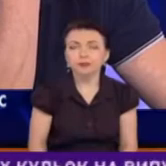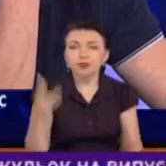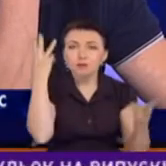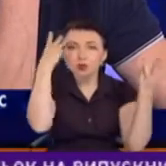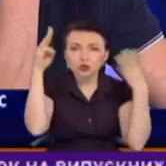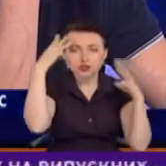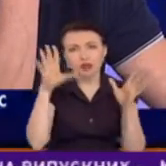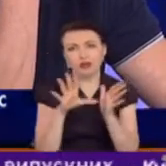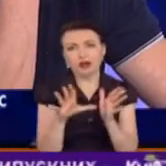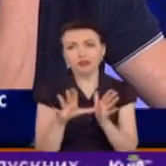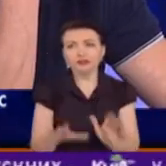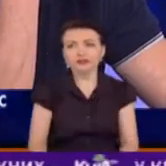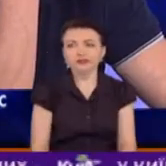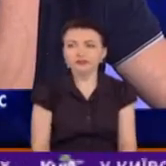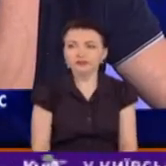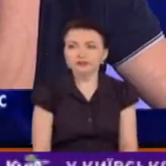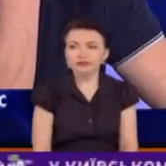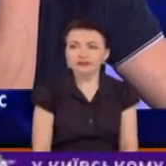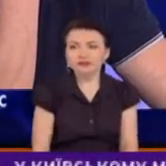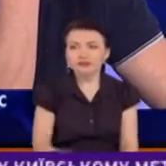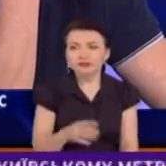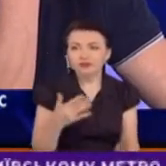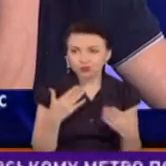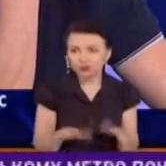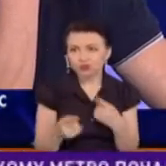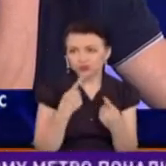модернизация энергетики. Вы же бачите, что уже мы про это проговорили.